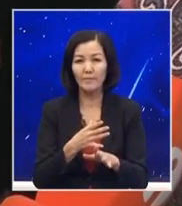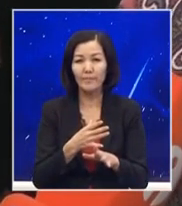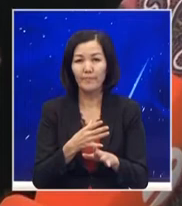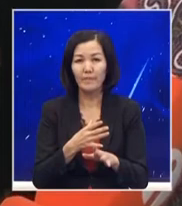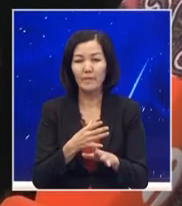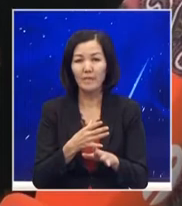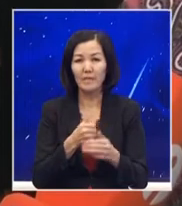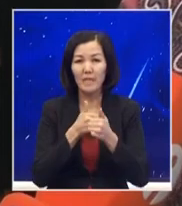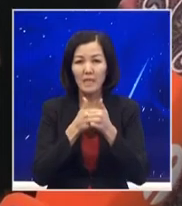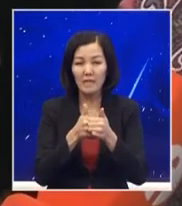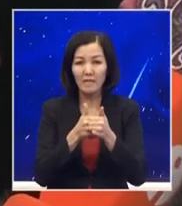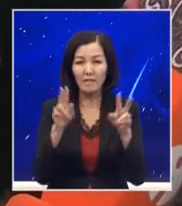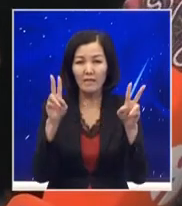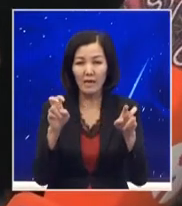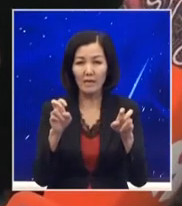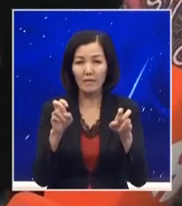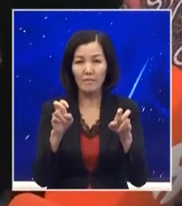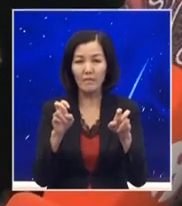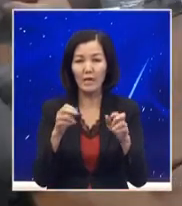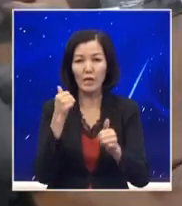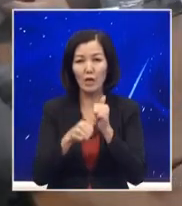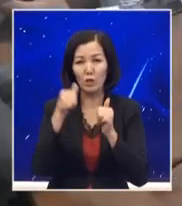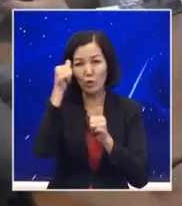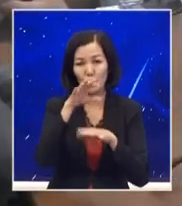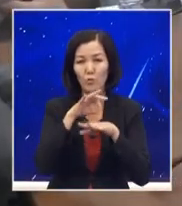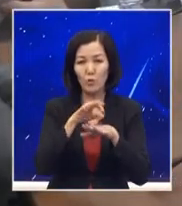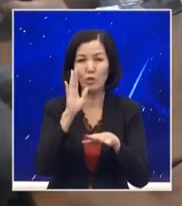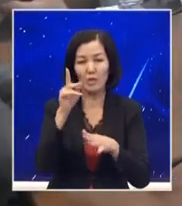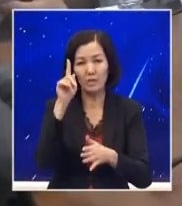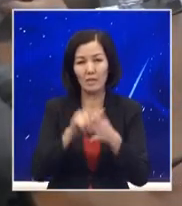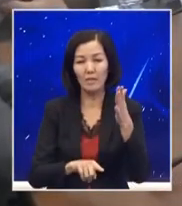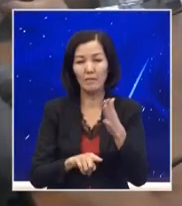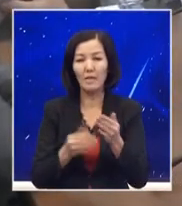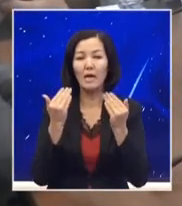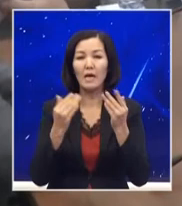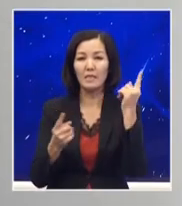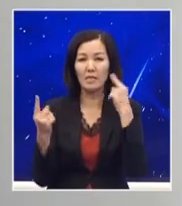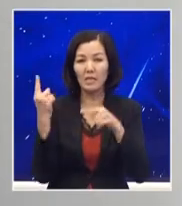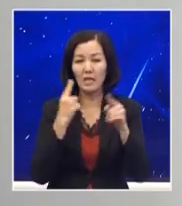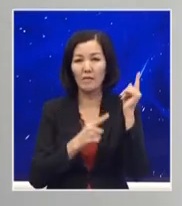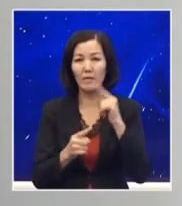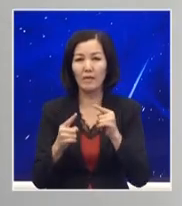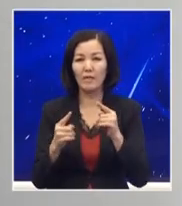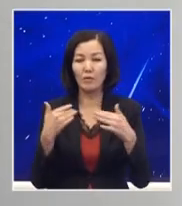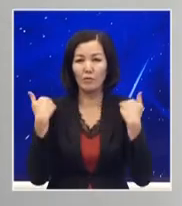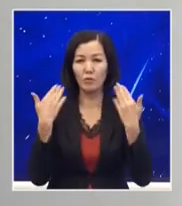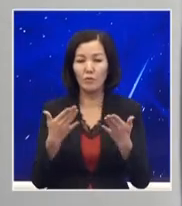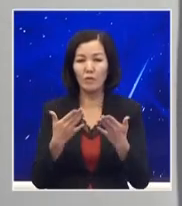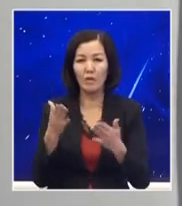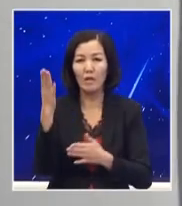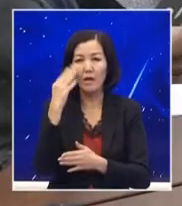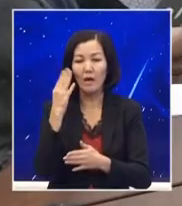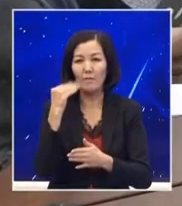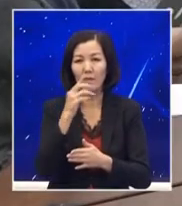осындай байқау жыл сайын жалғаса берсін деп тілейміз. Қалың оқырман қауымға өлшеусіз рухани азық ұсынып отырған Алматыдағы